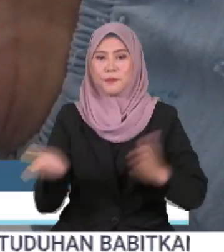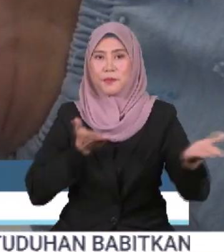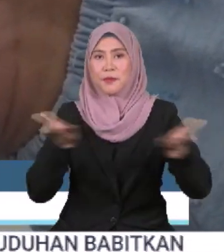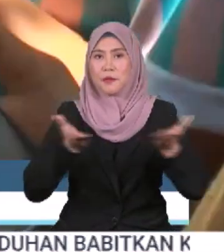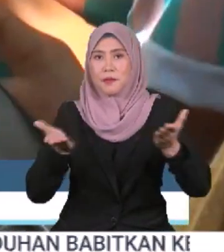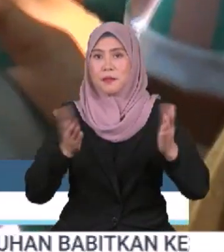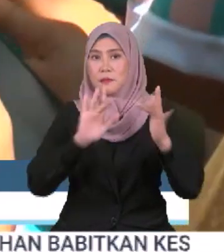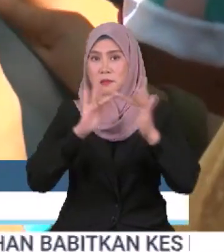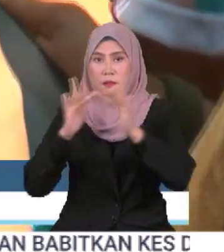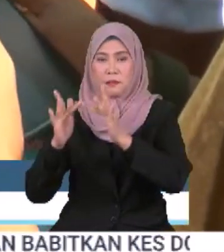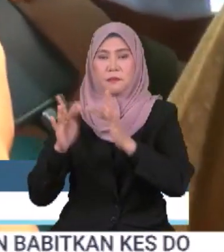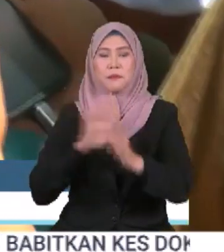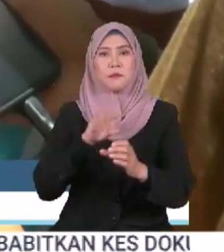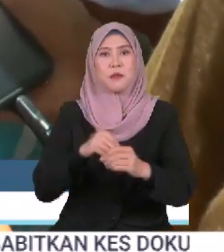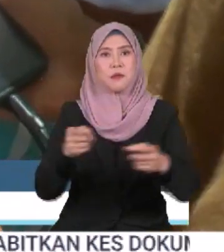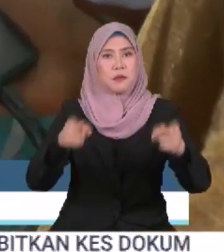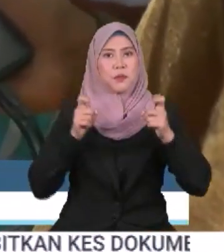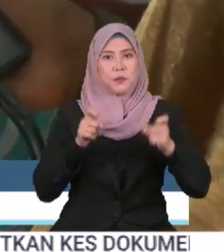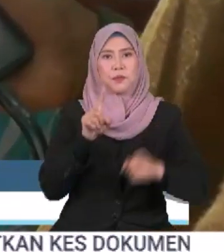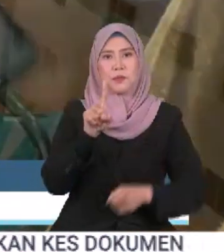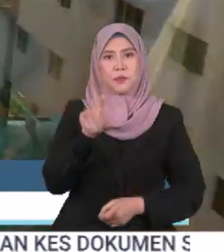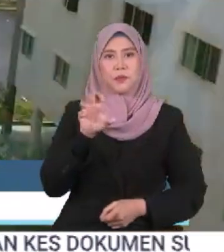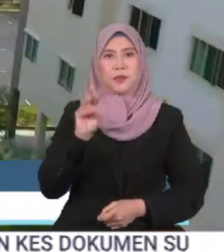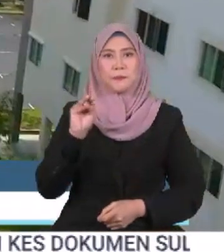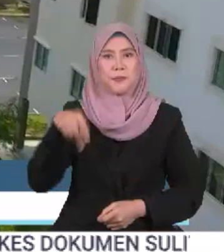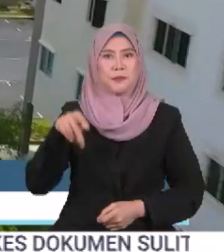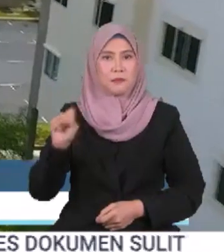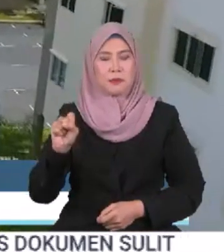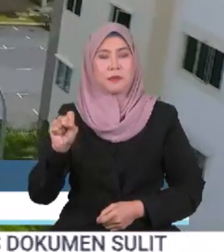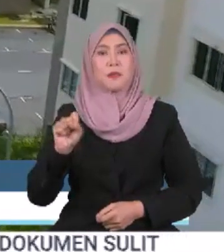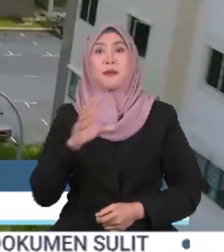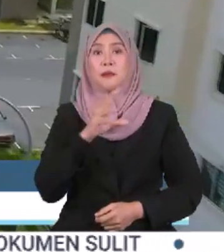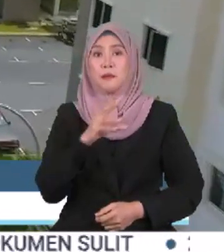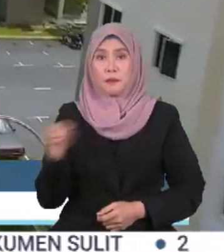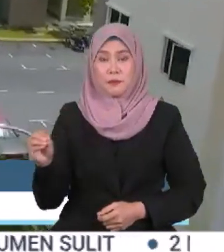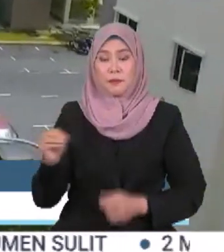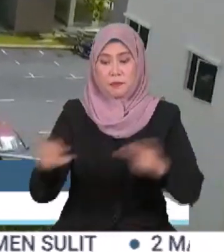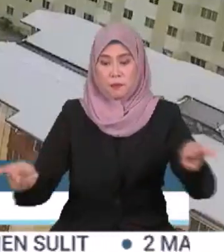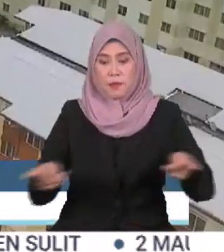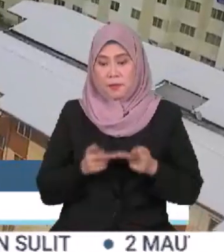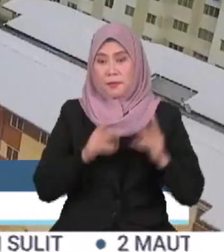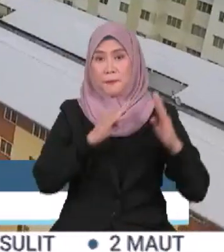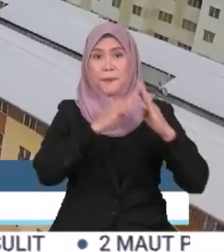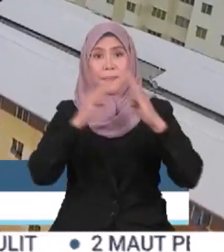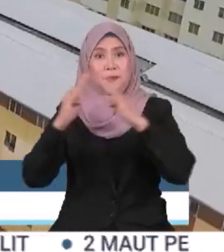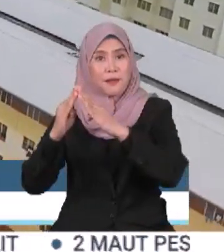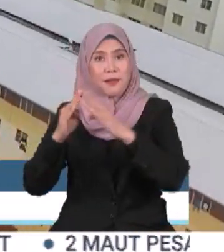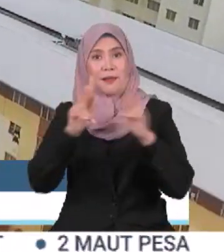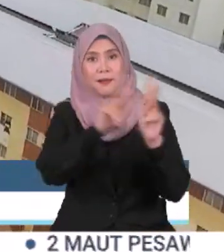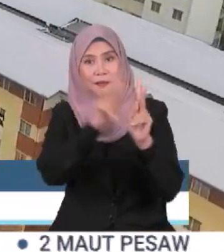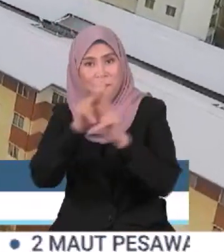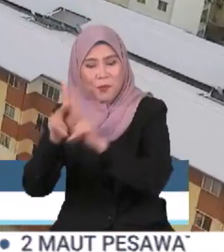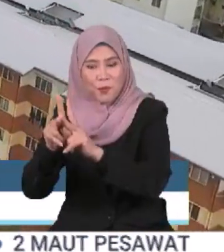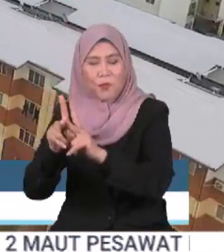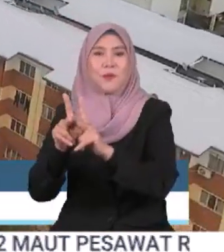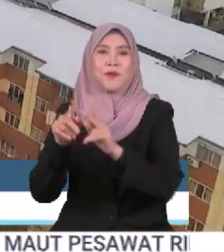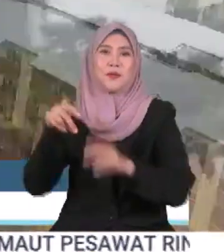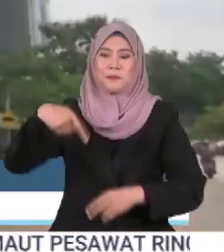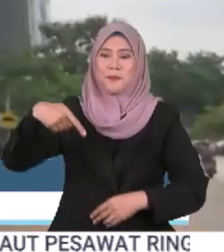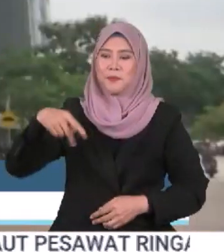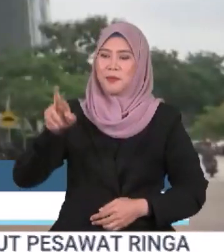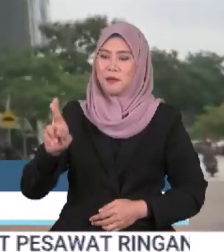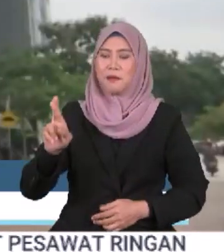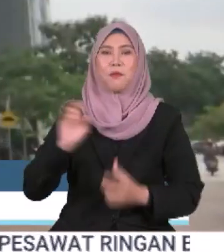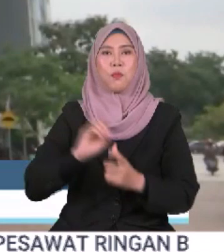Perkhidmatan internet ini membabitkan kelajuan 100 megabit sesaat dan ia meliputi kawasan bandar dan luar bandar bagi kawasan